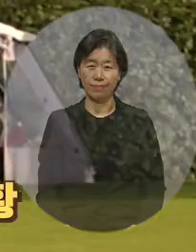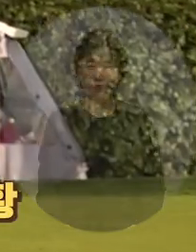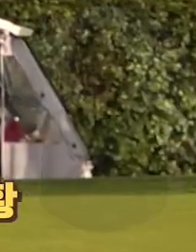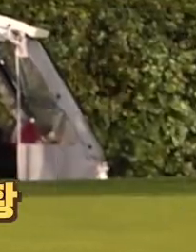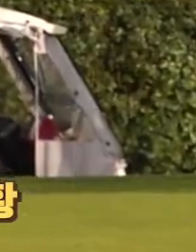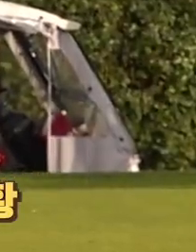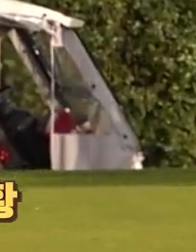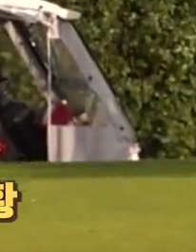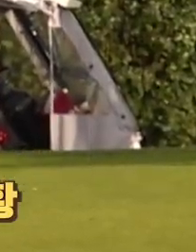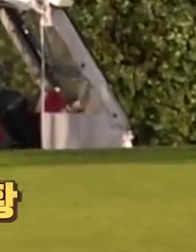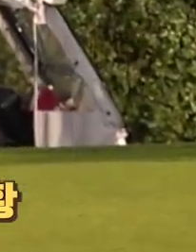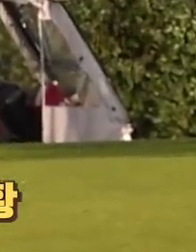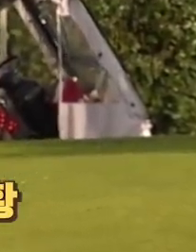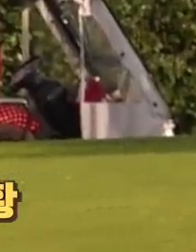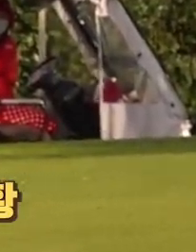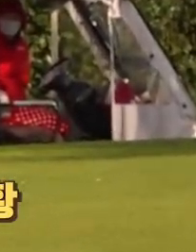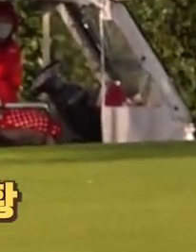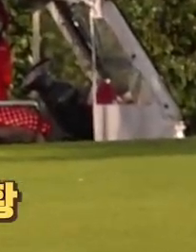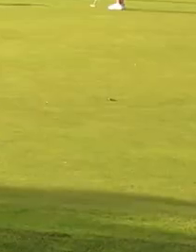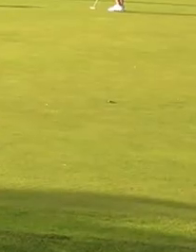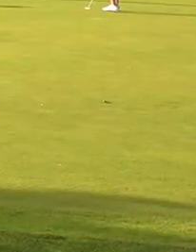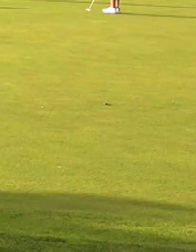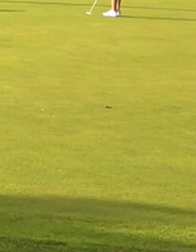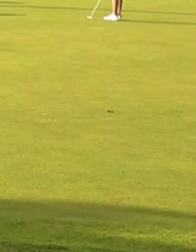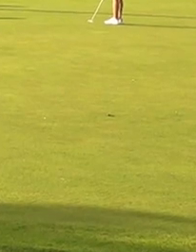자, 셋 다 비슷. 아, 롱맨트.